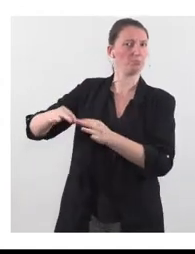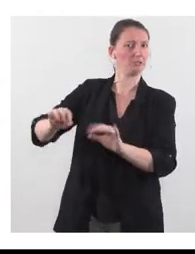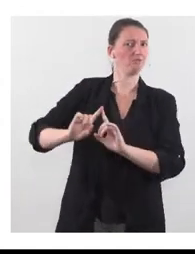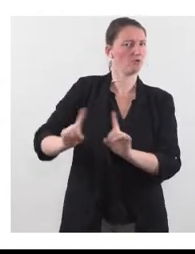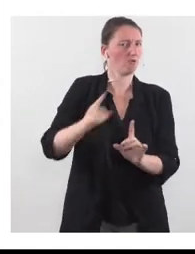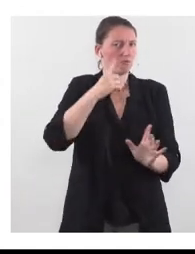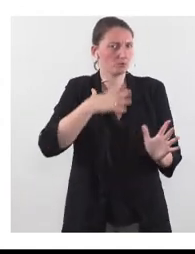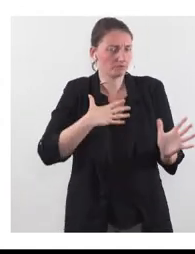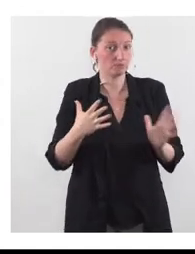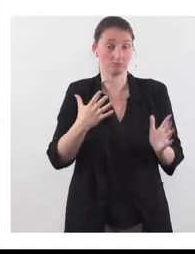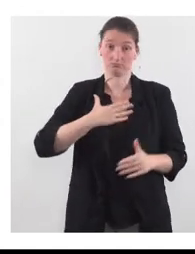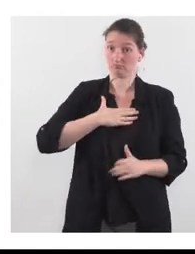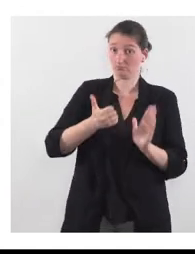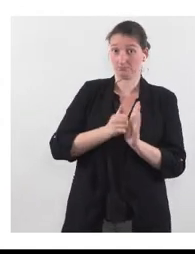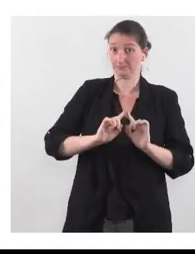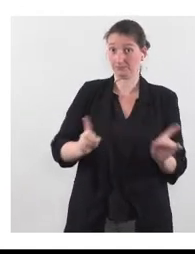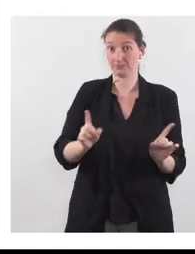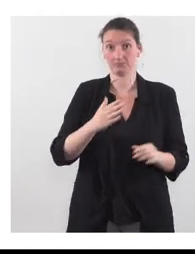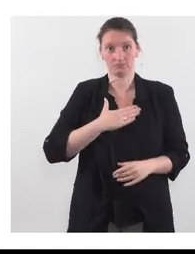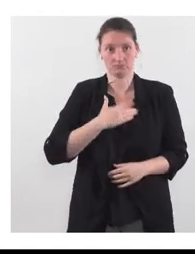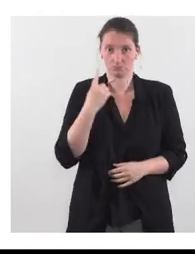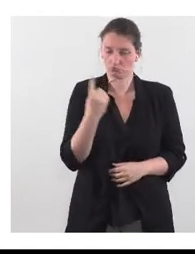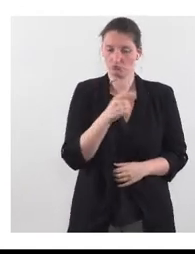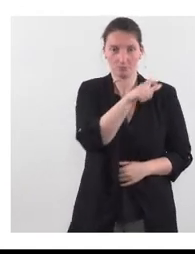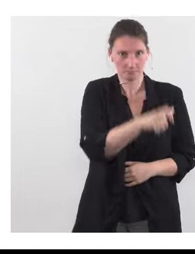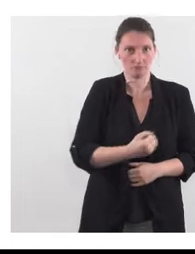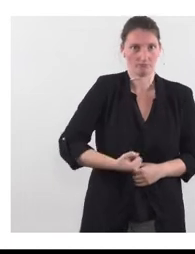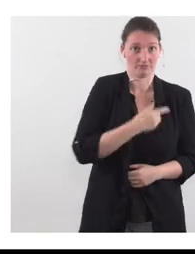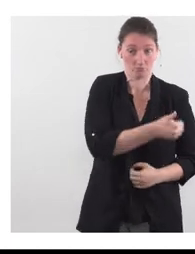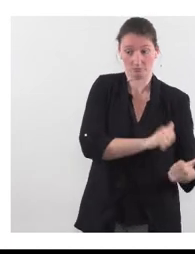position particulière, nous sommes toujours du côté du plaignant.